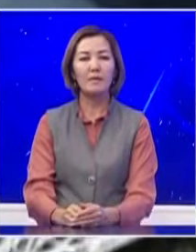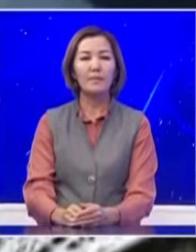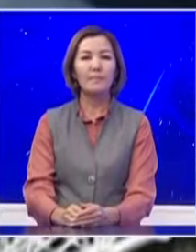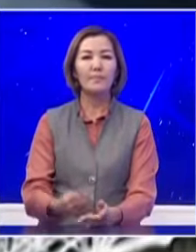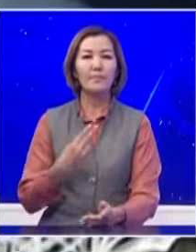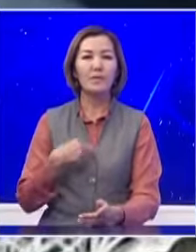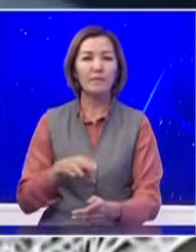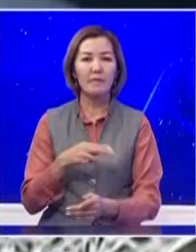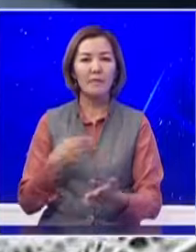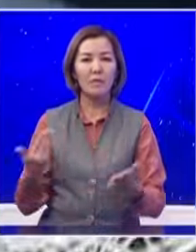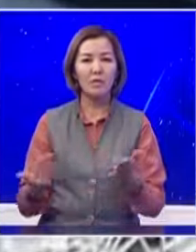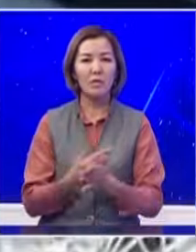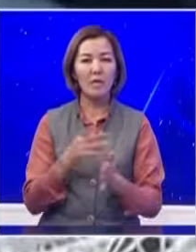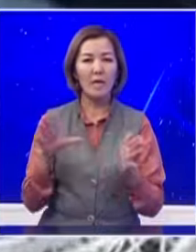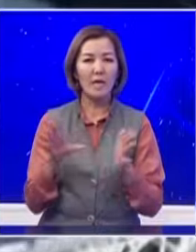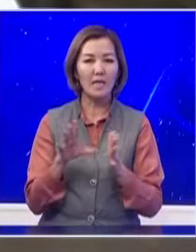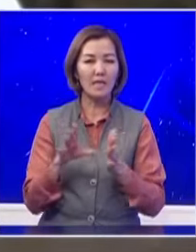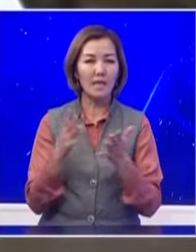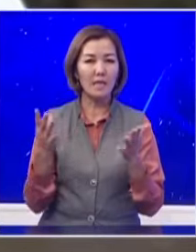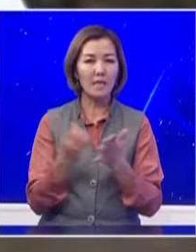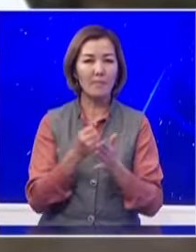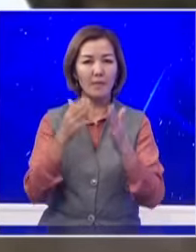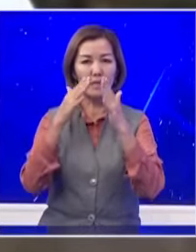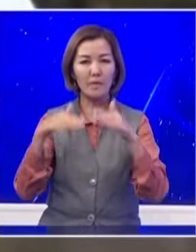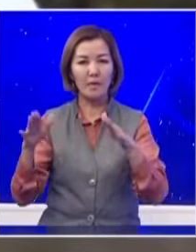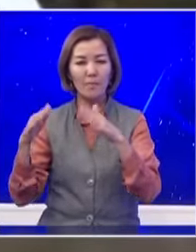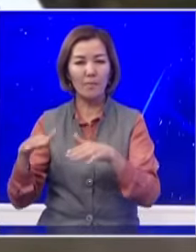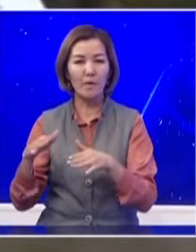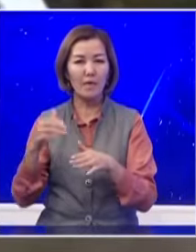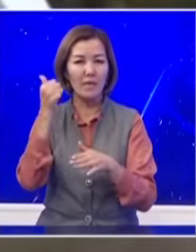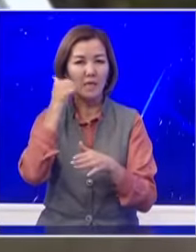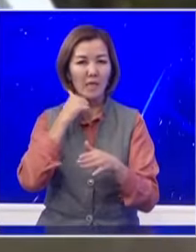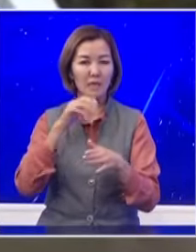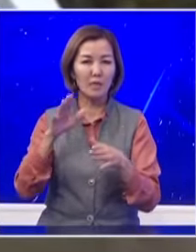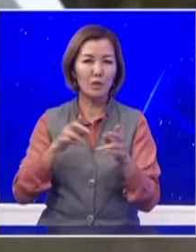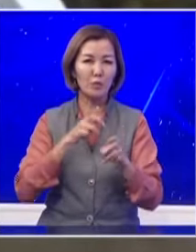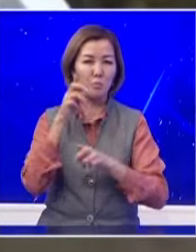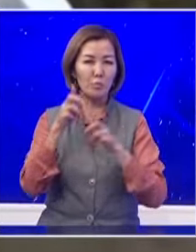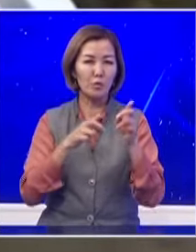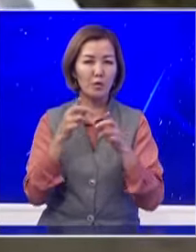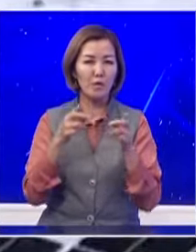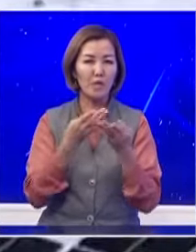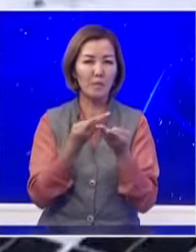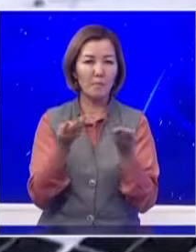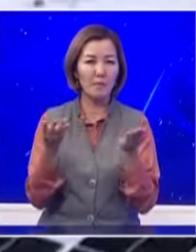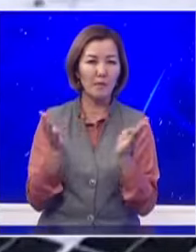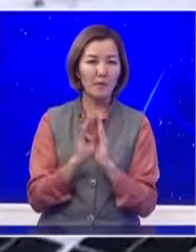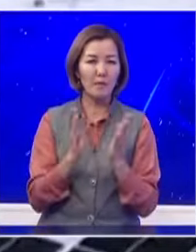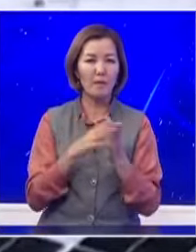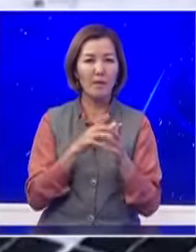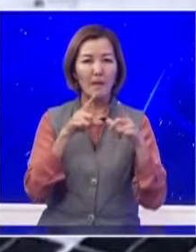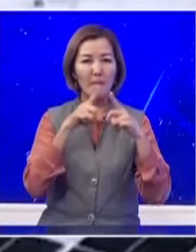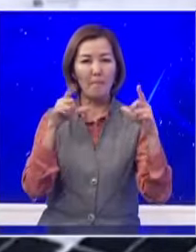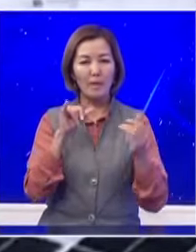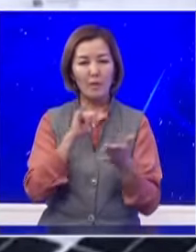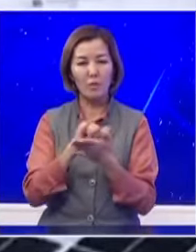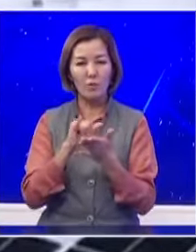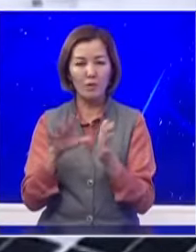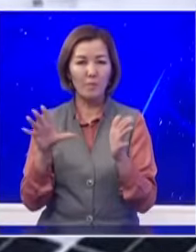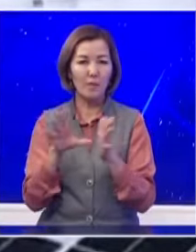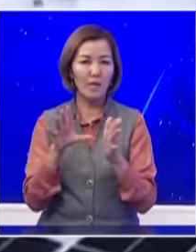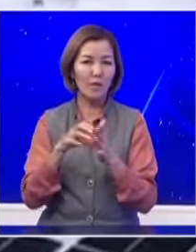Швейцария жаңа энергия көзін тапты. Альпа тауларындағы ескі спутниктік антенналарға күннен энергия алатын мыңдаған панель орнатып, энергия ресурсына